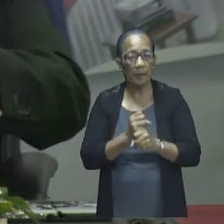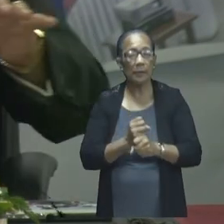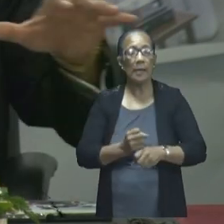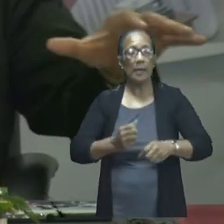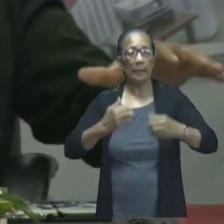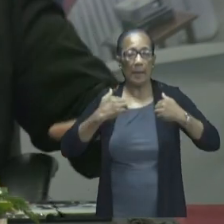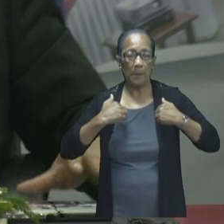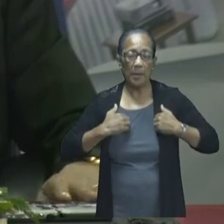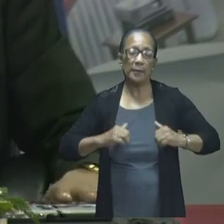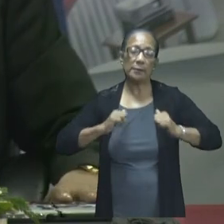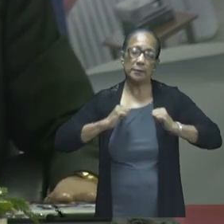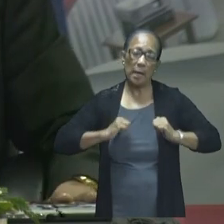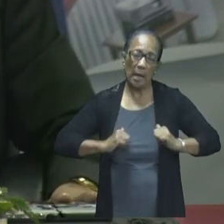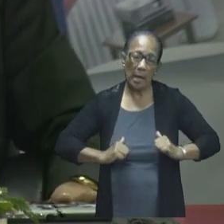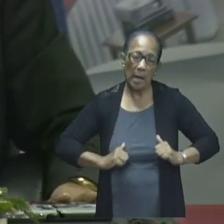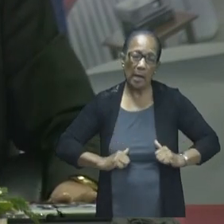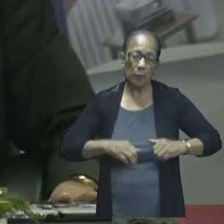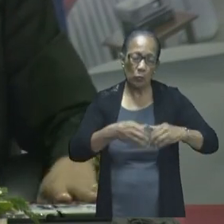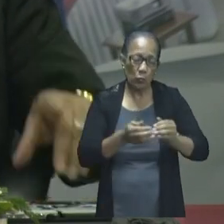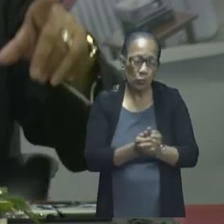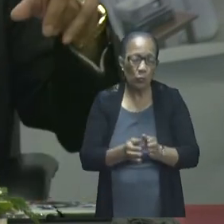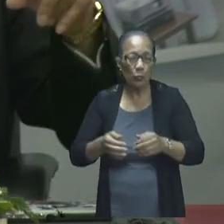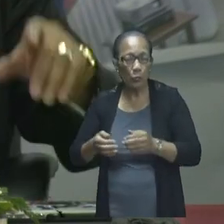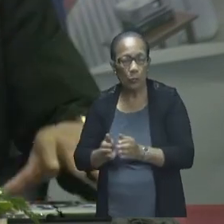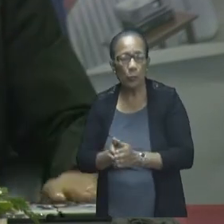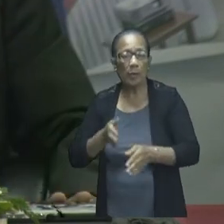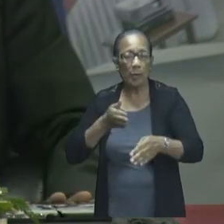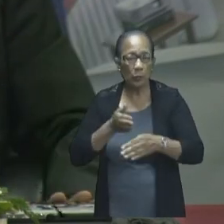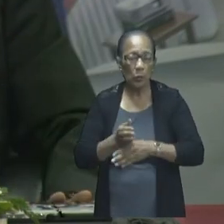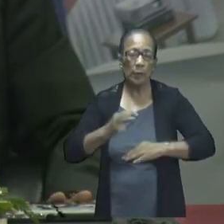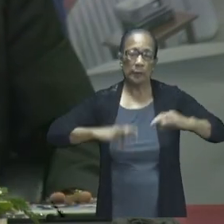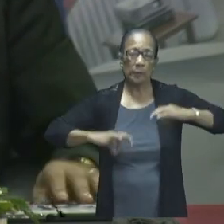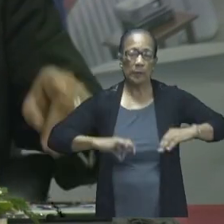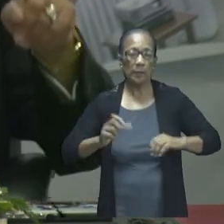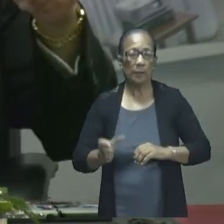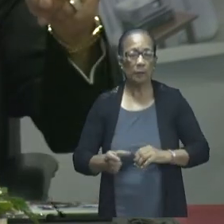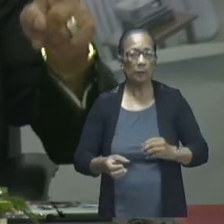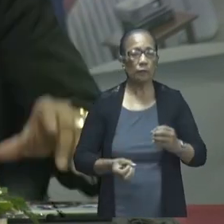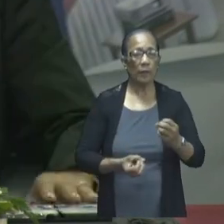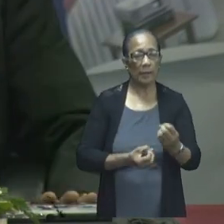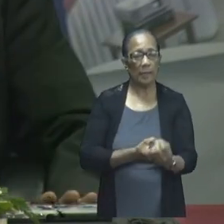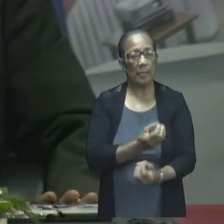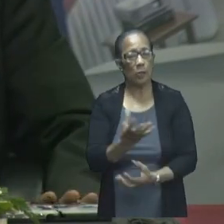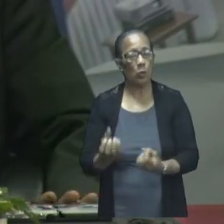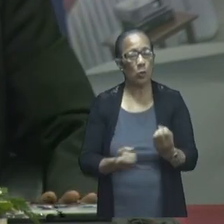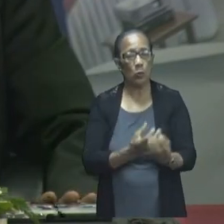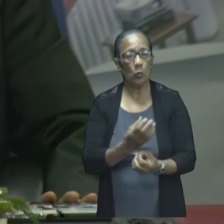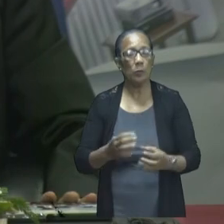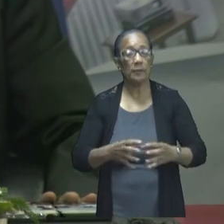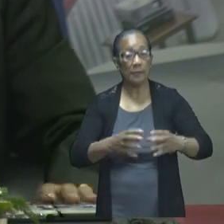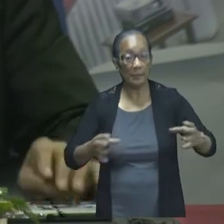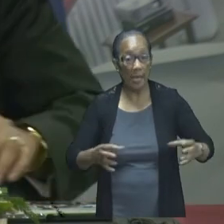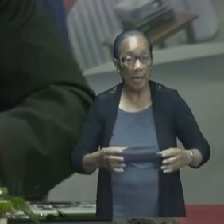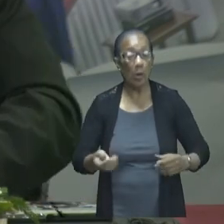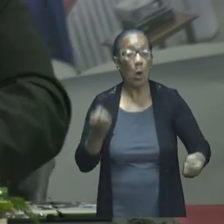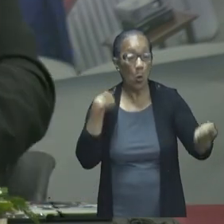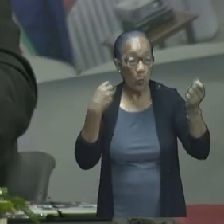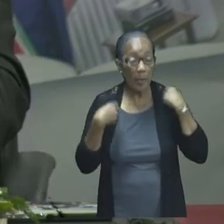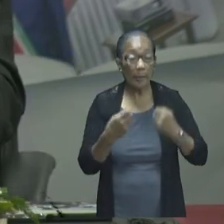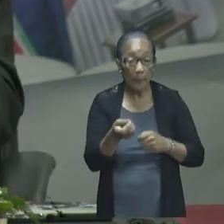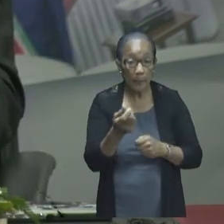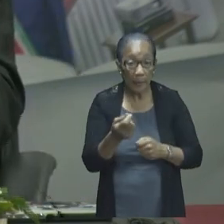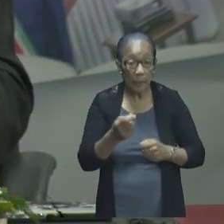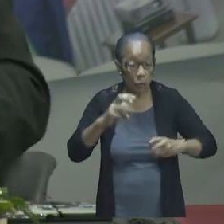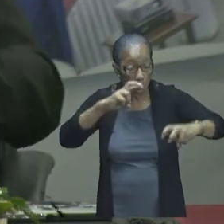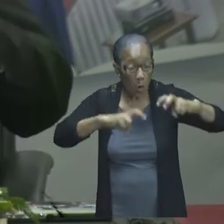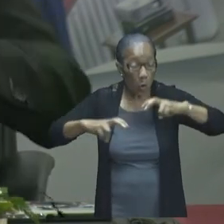met die kwetsbare voetbal en we gaan door de minister van de nieuwe minister van economie daar in opdracht ah we gaan die prijzen daar bleef op controleren maar dan